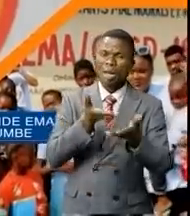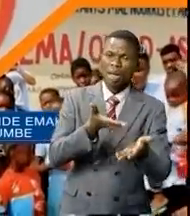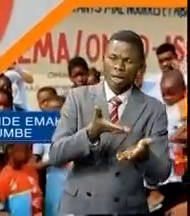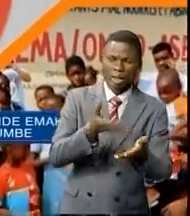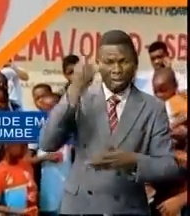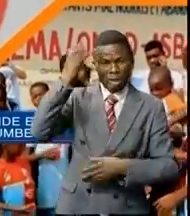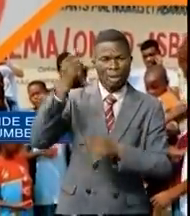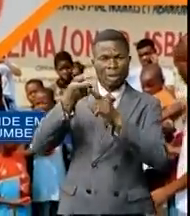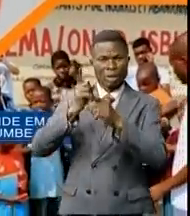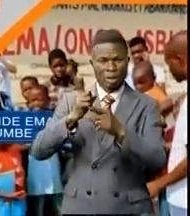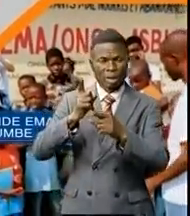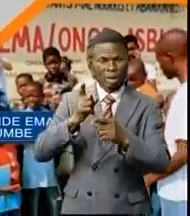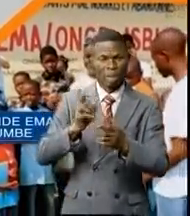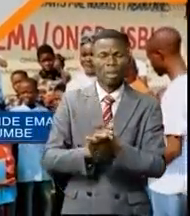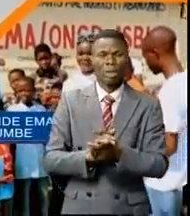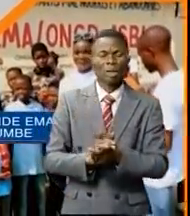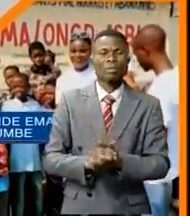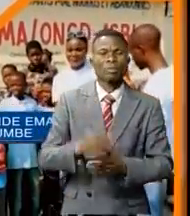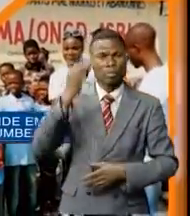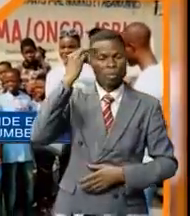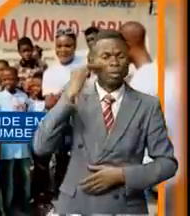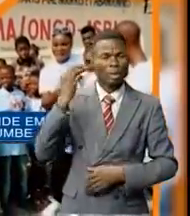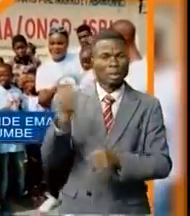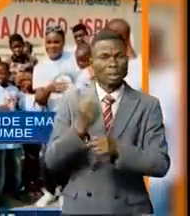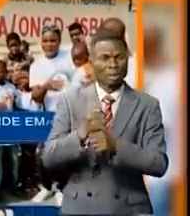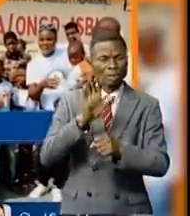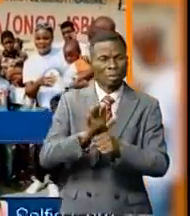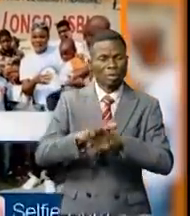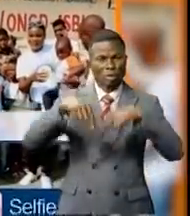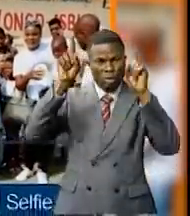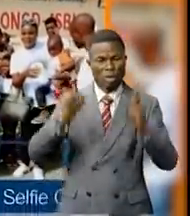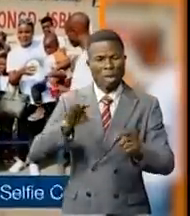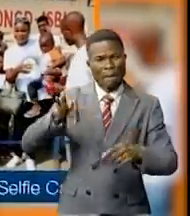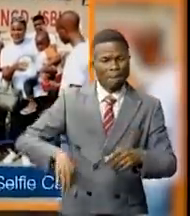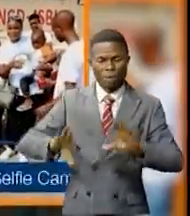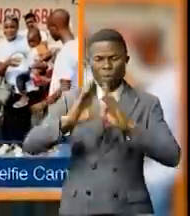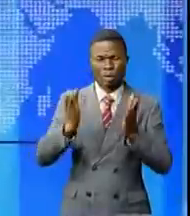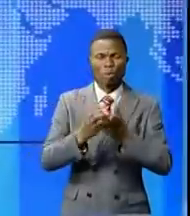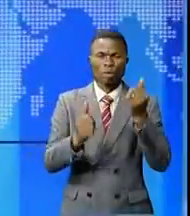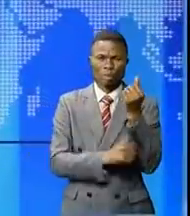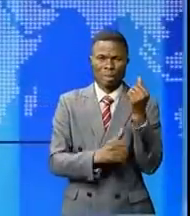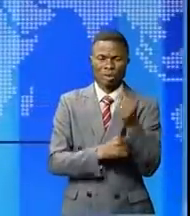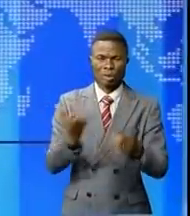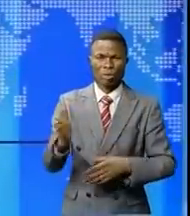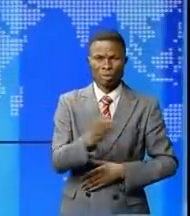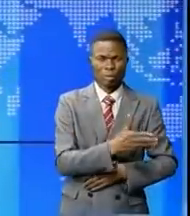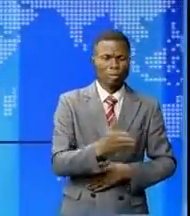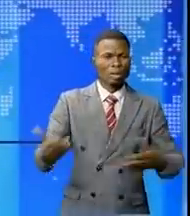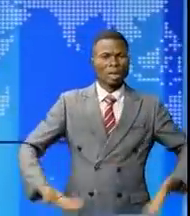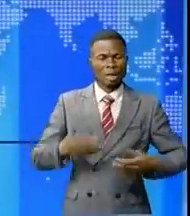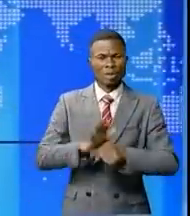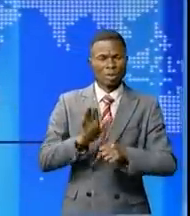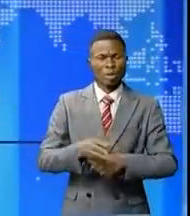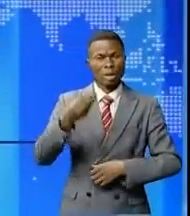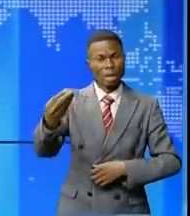initiative de biblis le beaucoup qui oeuvrent plusieurs années pour le bien-être de tous joie à donner qu'à